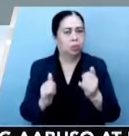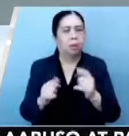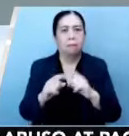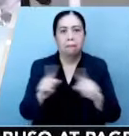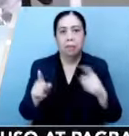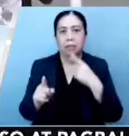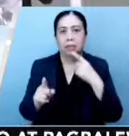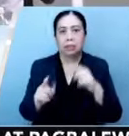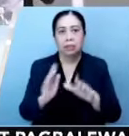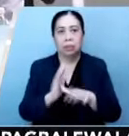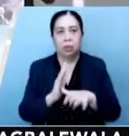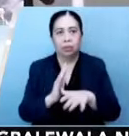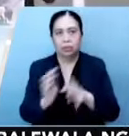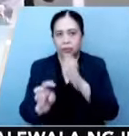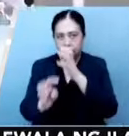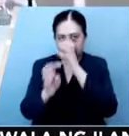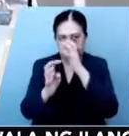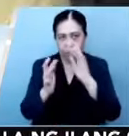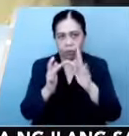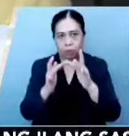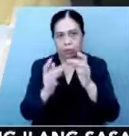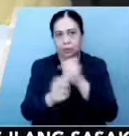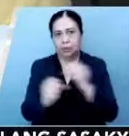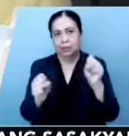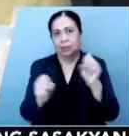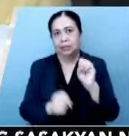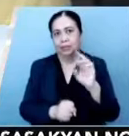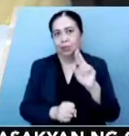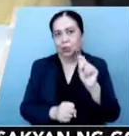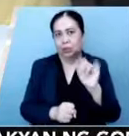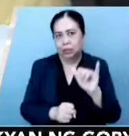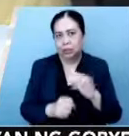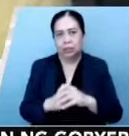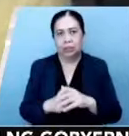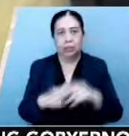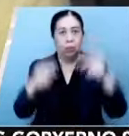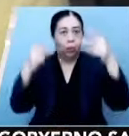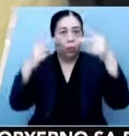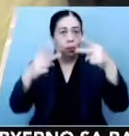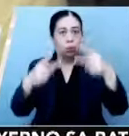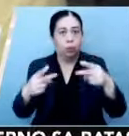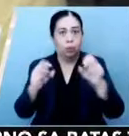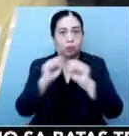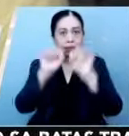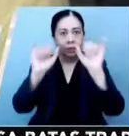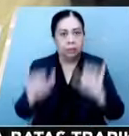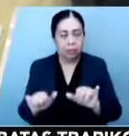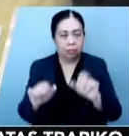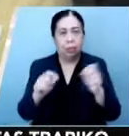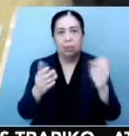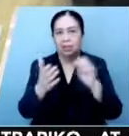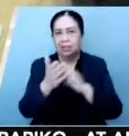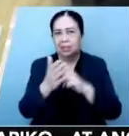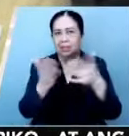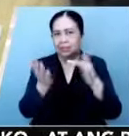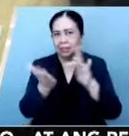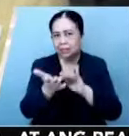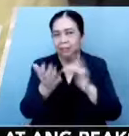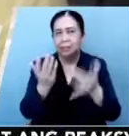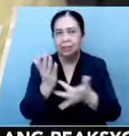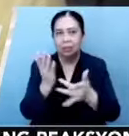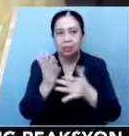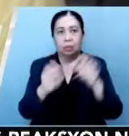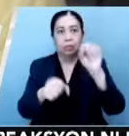COMELEC, mahigpit ang online security nito. It's a web page system. Pwede kang mag-enroll sa isang gadget at pwede kang bumoto